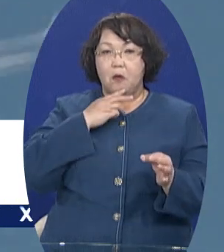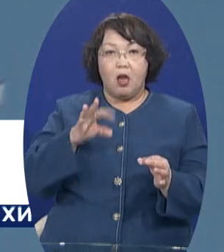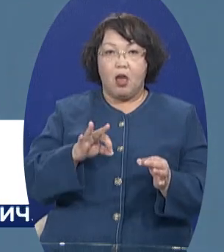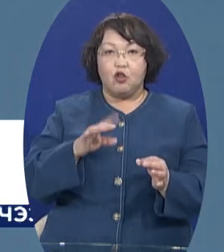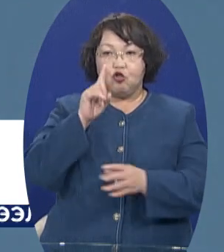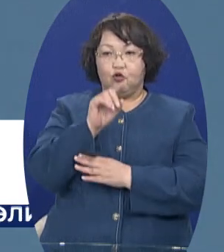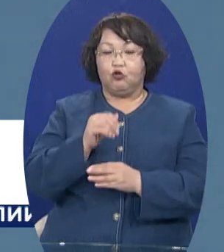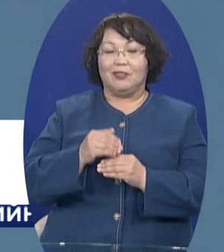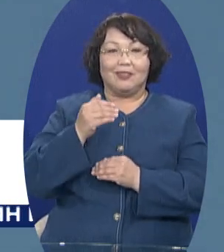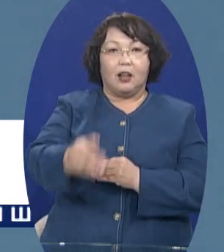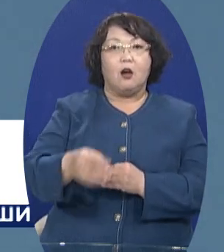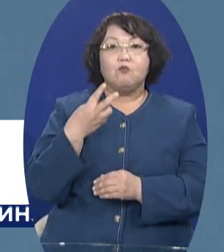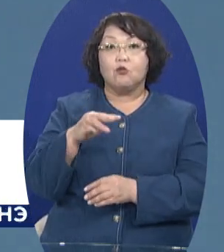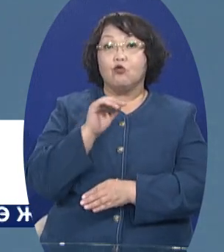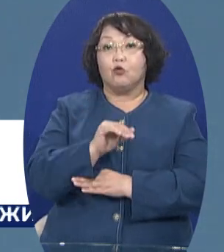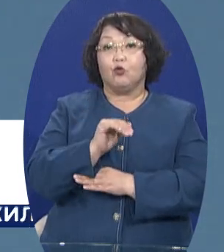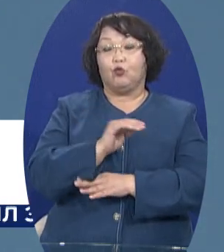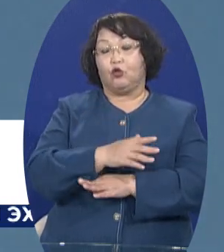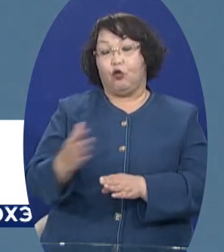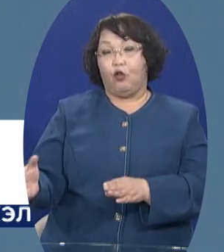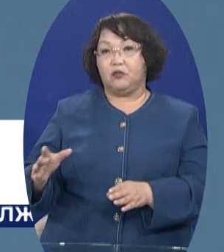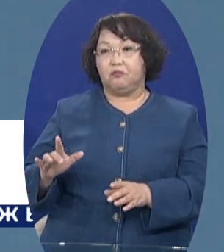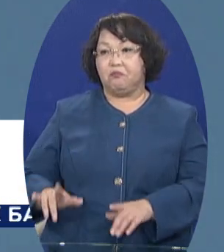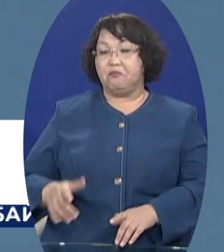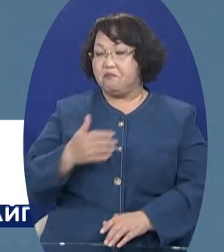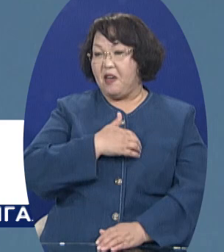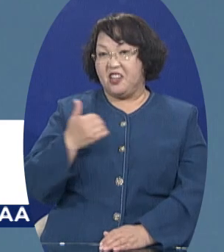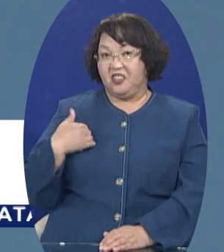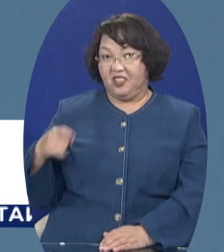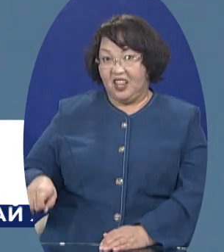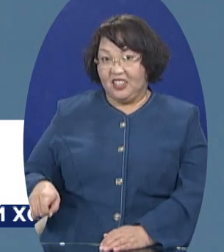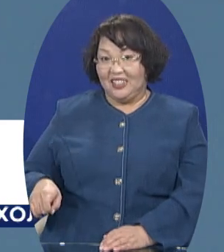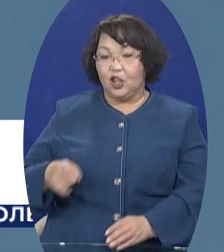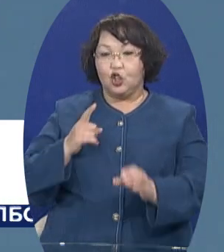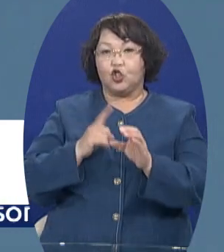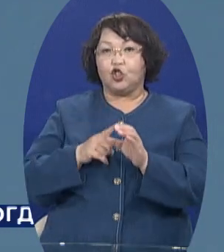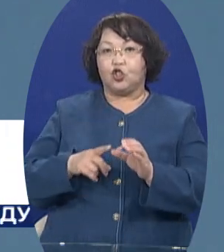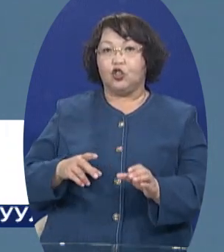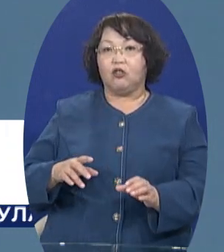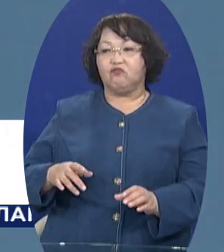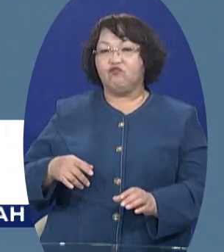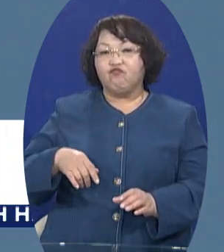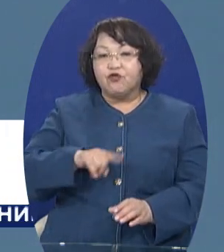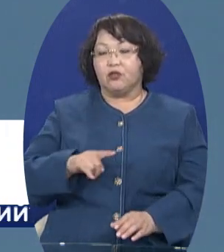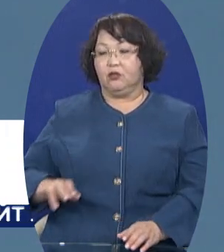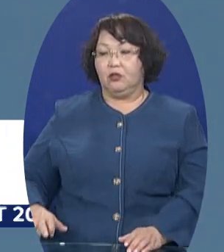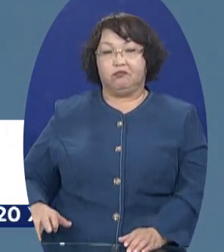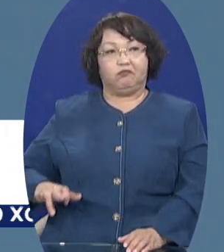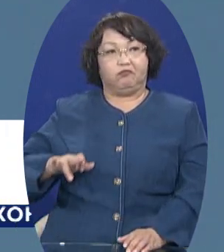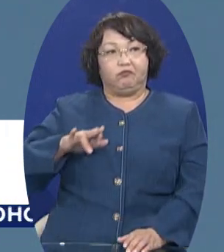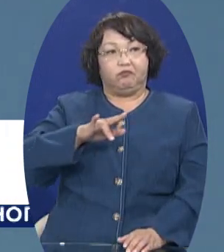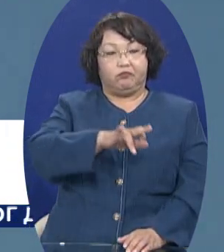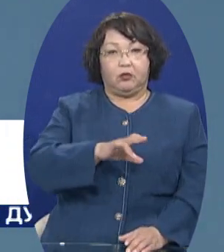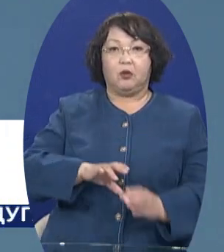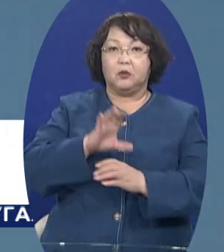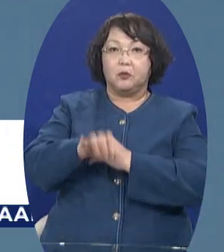өдрийн дараа буюу Мигмар гаргийн үдээс хойш Бээжингээс бүгд найрамд гарчсан Солонгос ард улсын онгоц хөөрч байгаа дүрс нислэгийг олон улсын хэвлэлүүд хуваалцсан